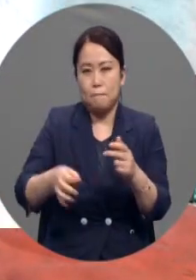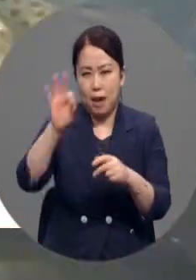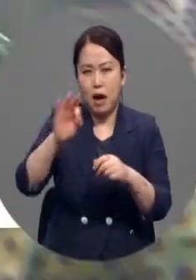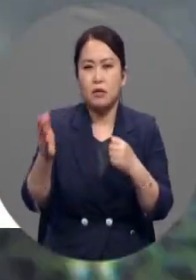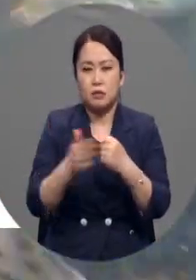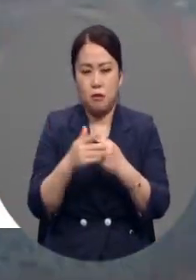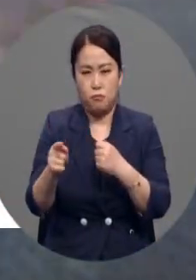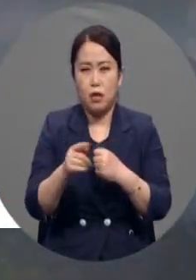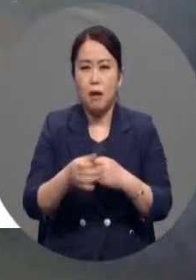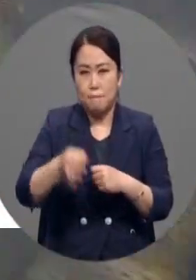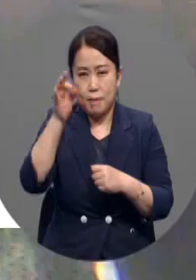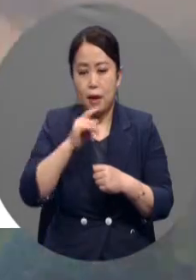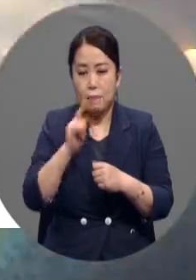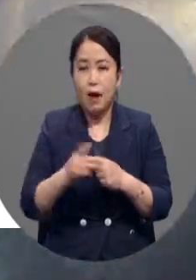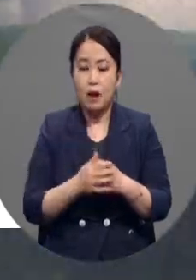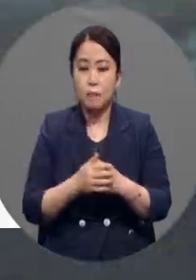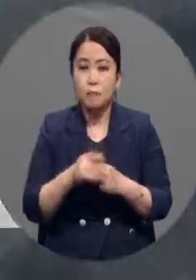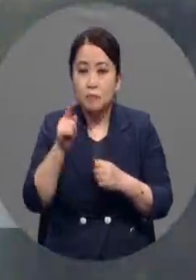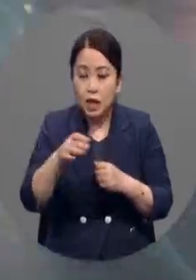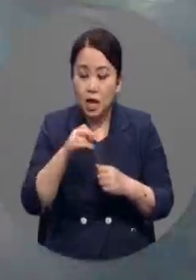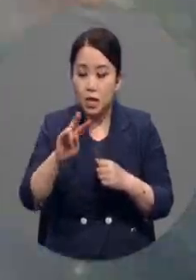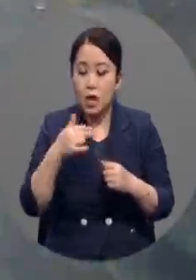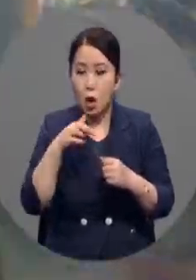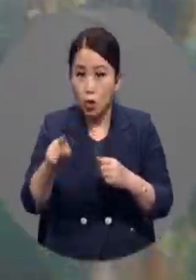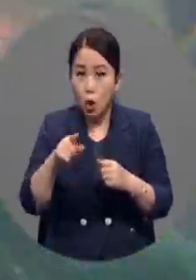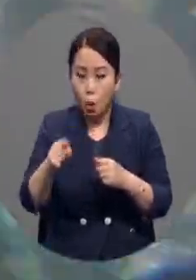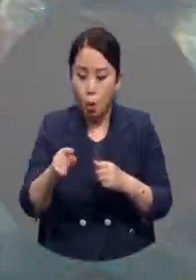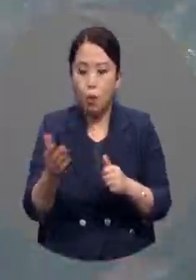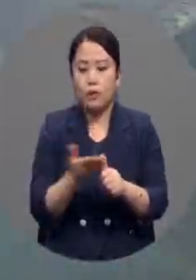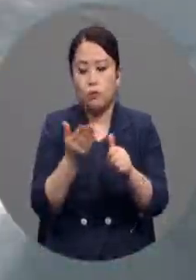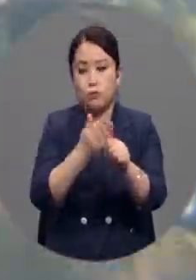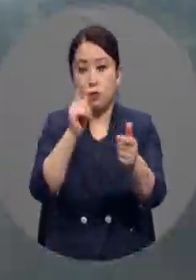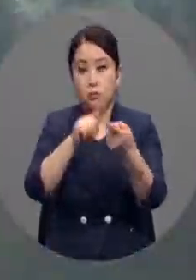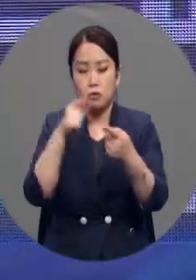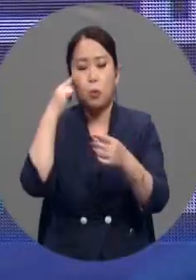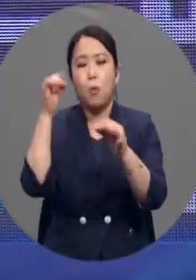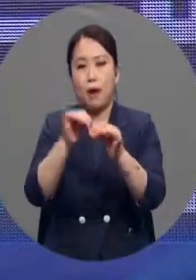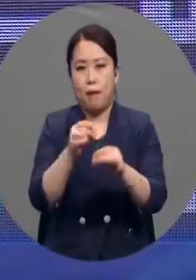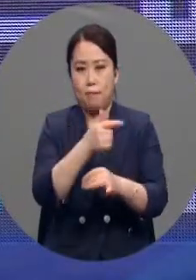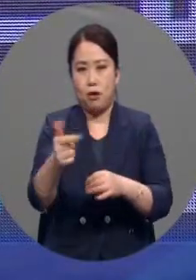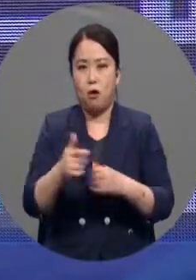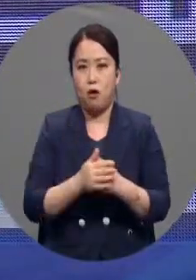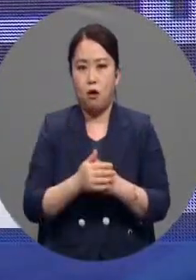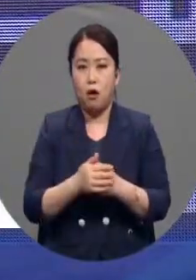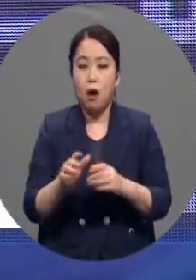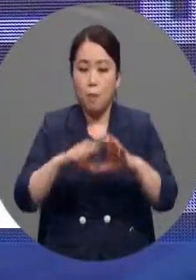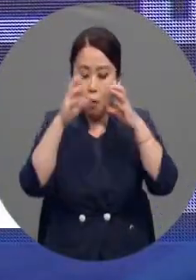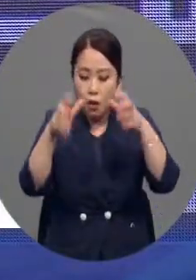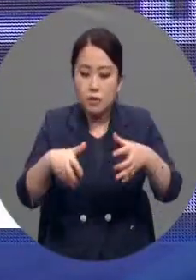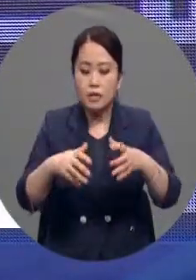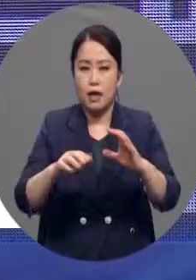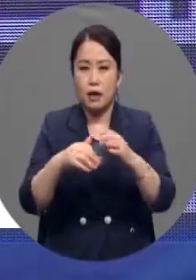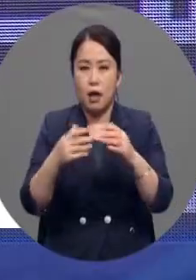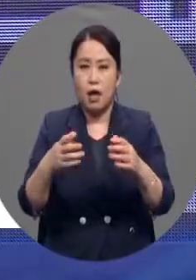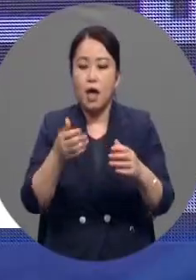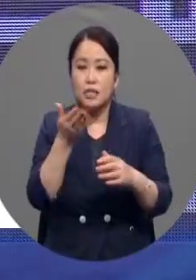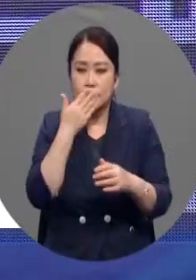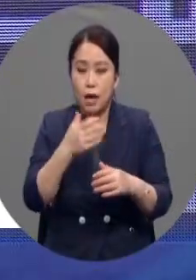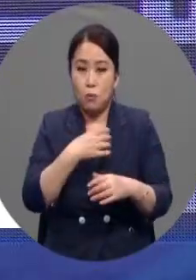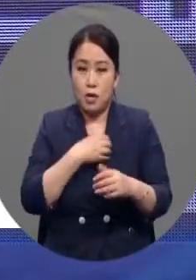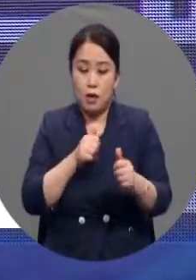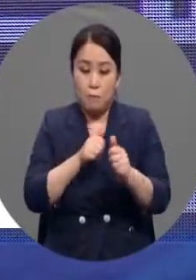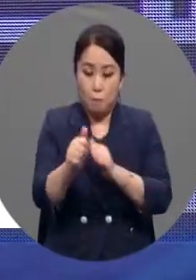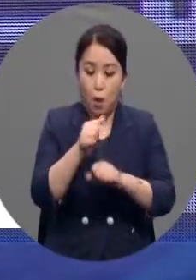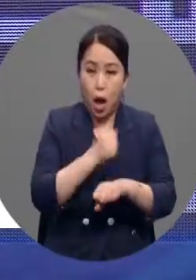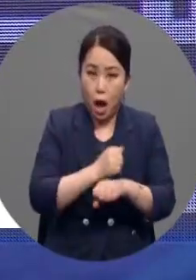고품질 연에 대한 수산 업계의 공감대가 커지고 있습니다 전 세계 식량위기 도 극복하고 또 우리 국민들에게